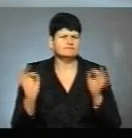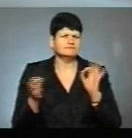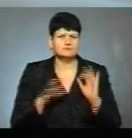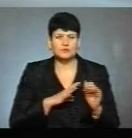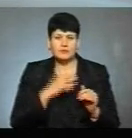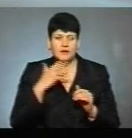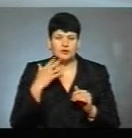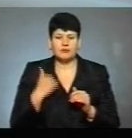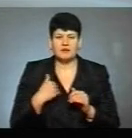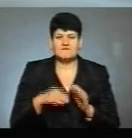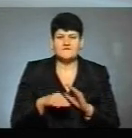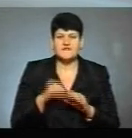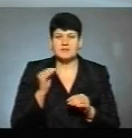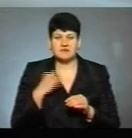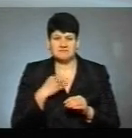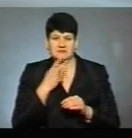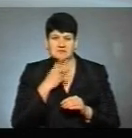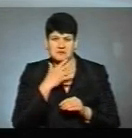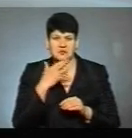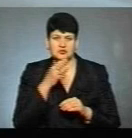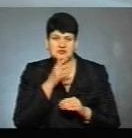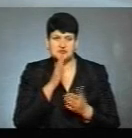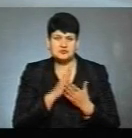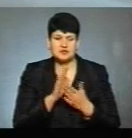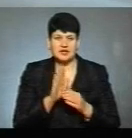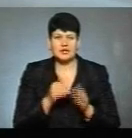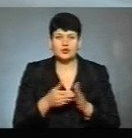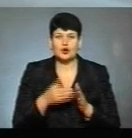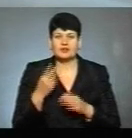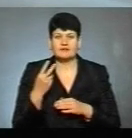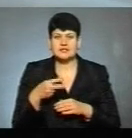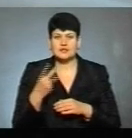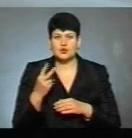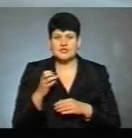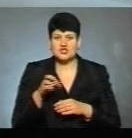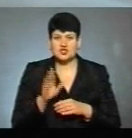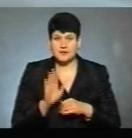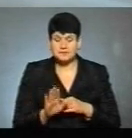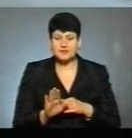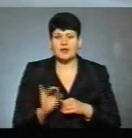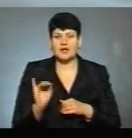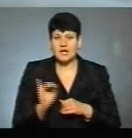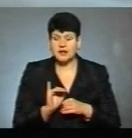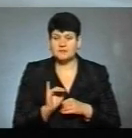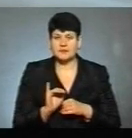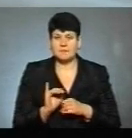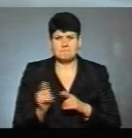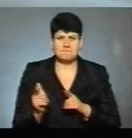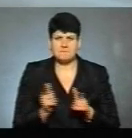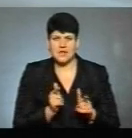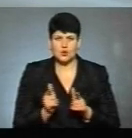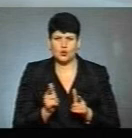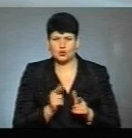тоді вибралися з ним, чи ще є досить часу, до 22 січня, і